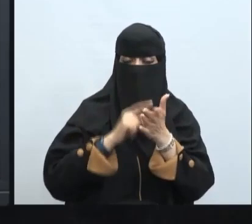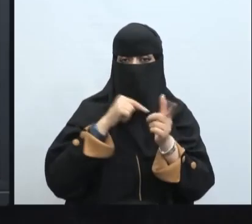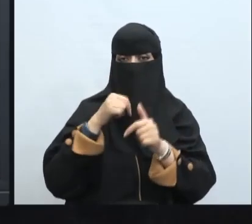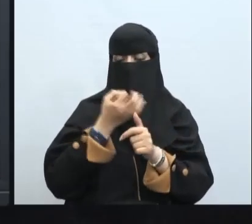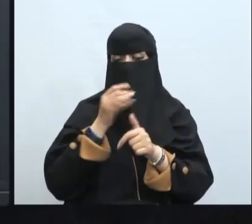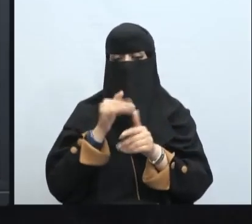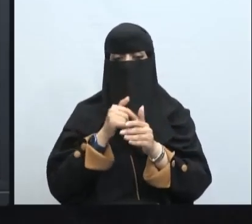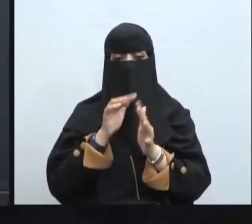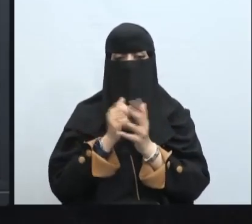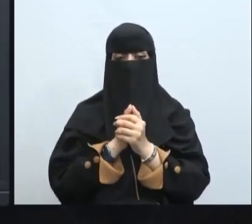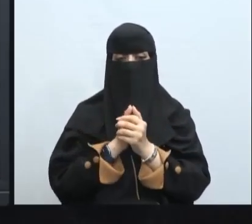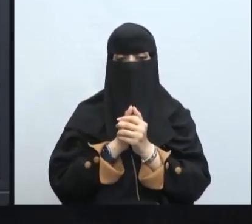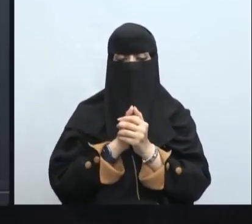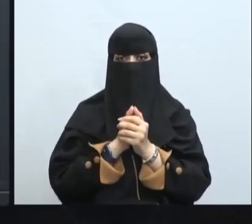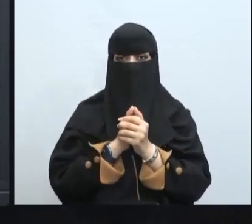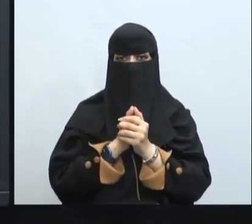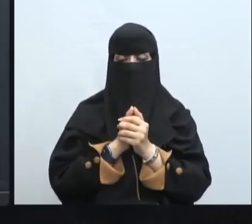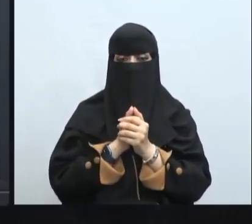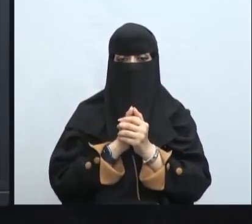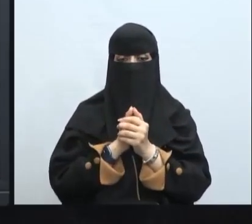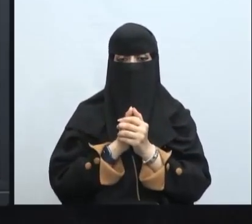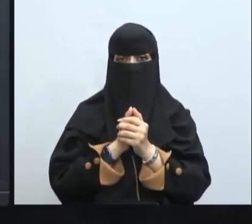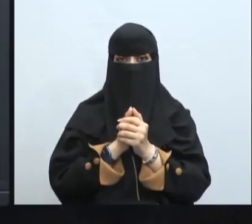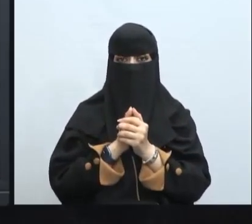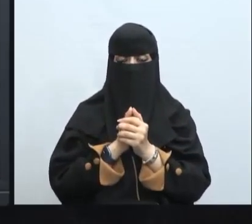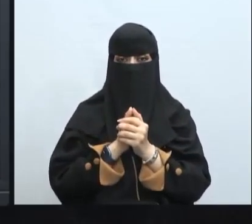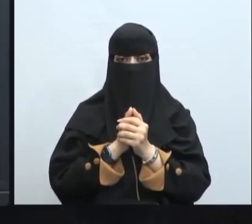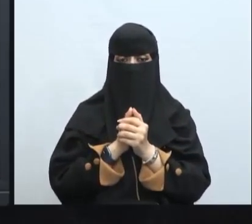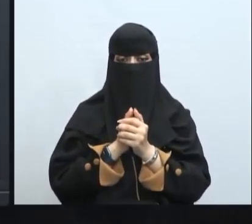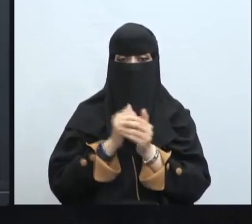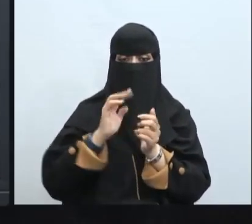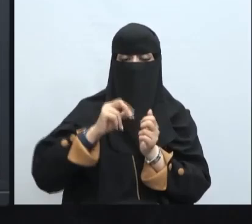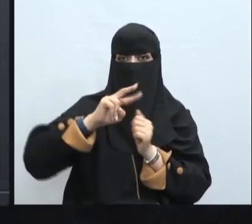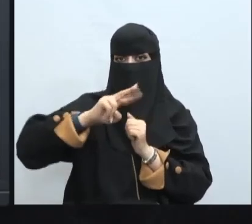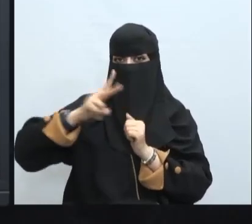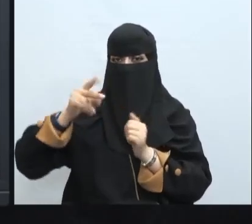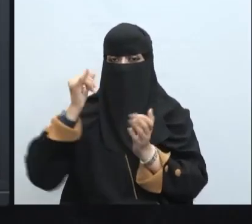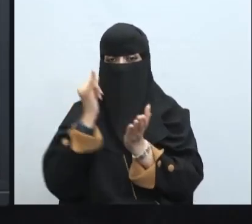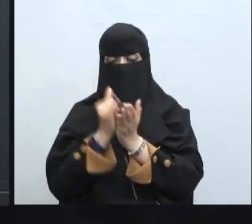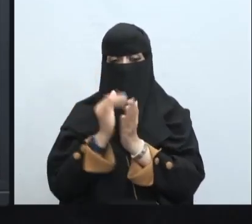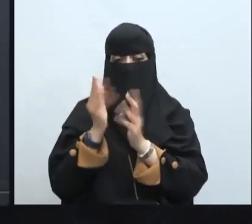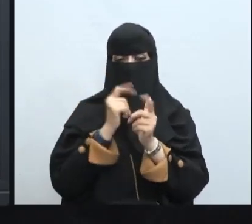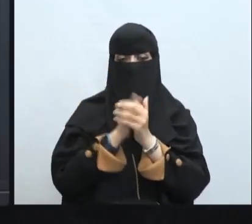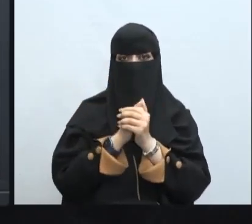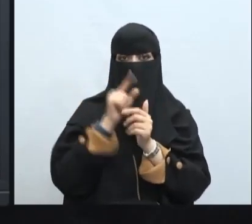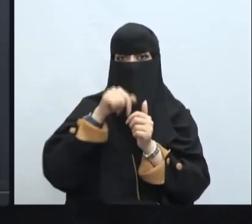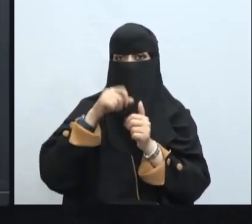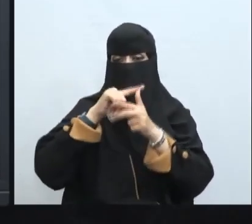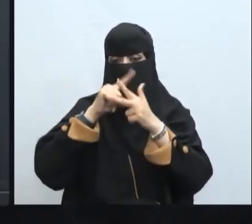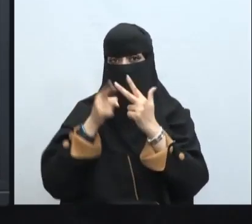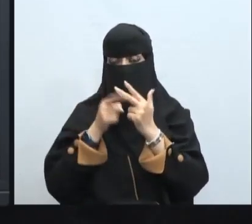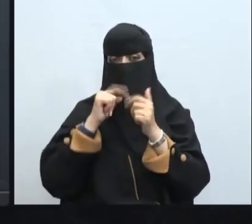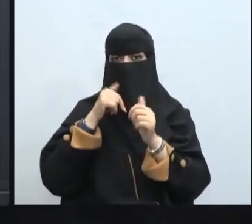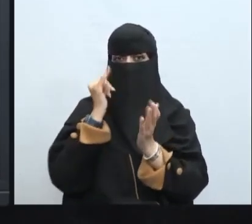وافعاله وما ينتج عن هذه الاقوال والافعل انواع المسؤوليه ثلاثه